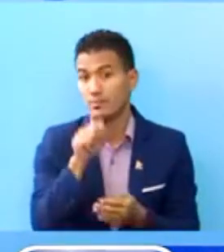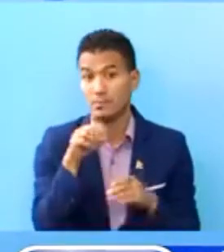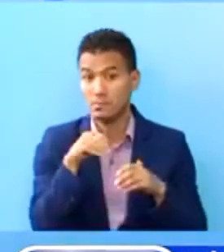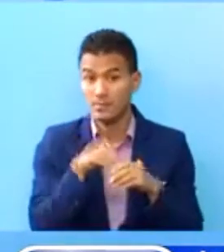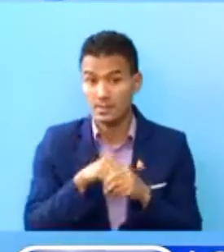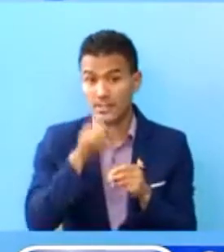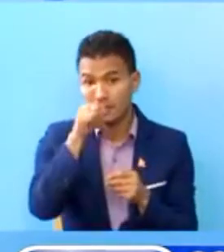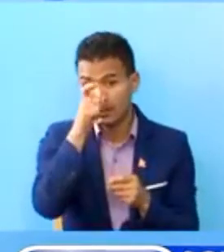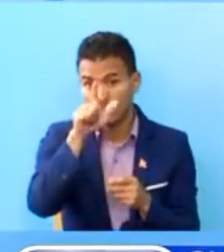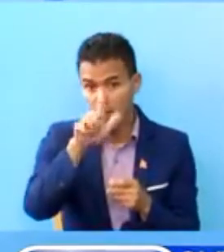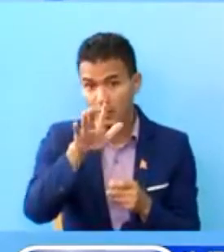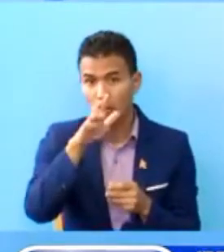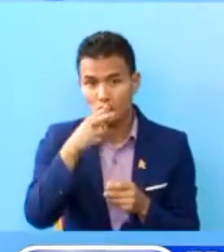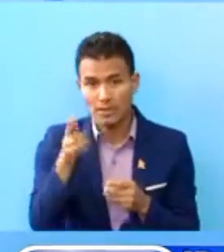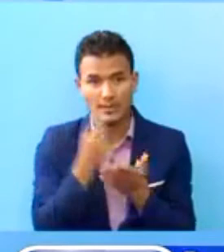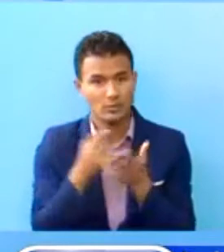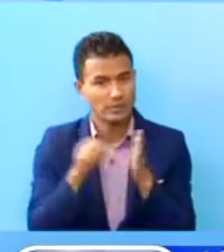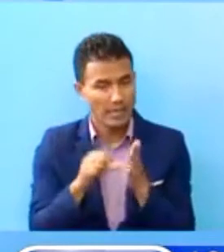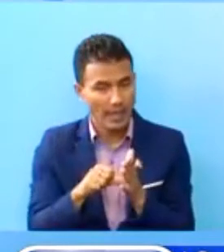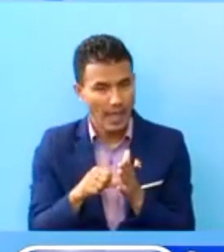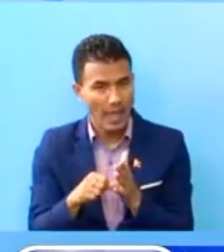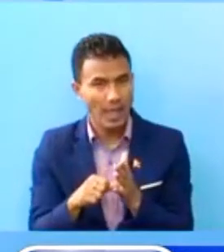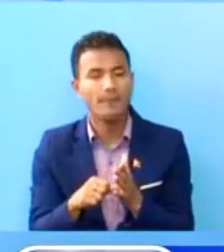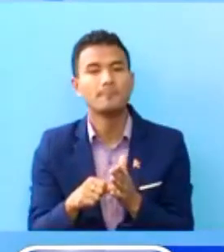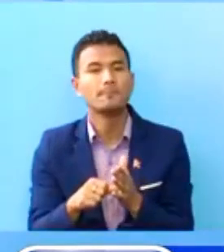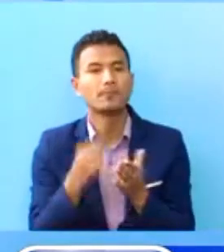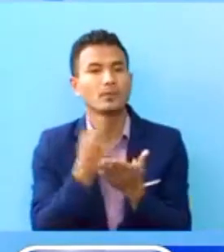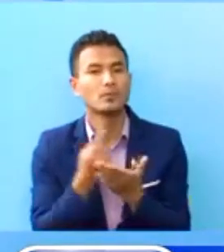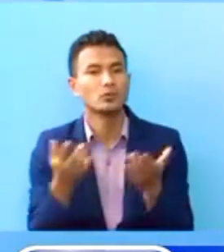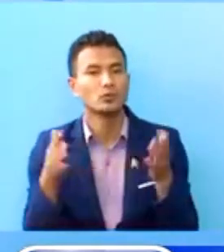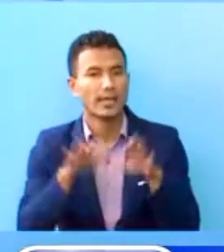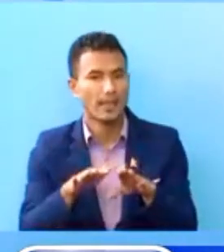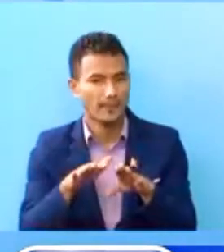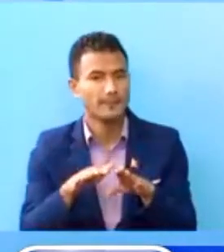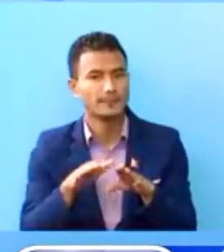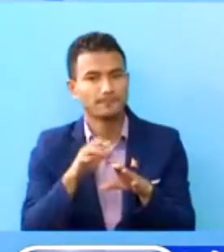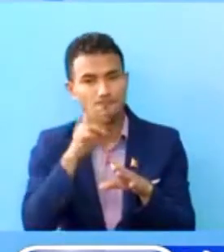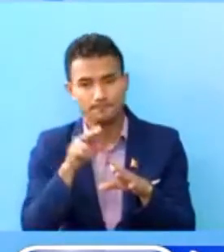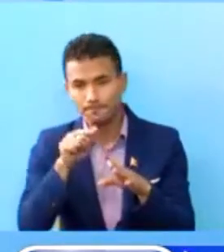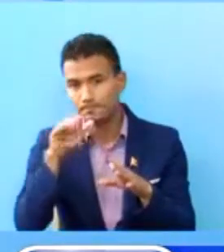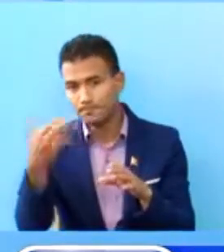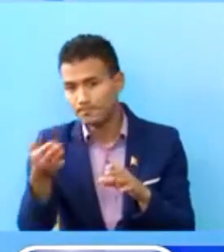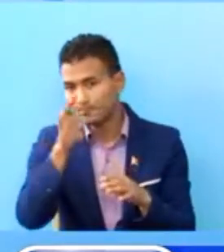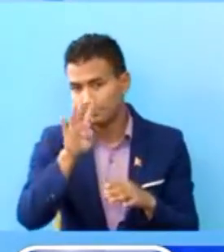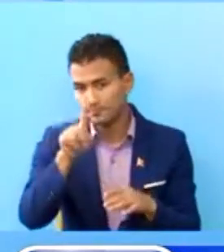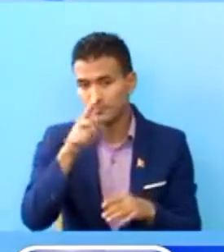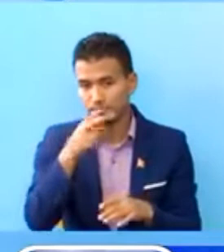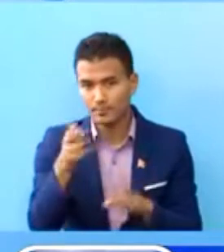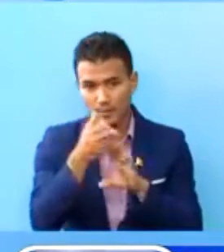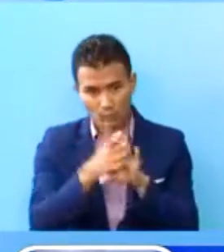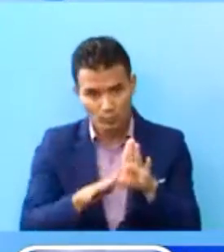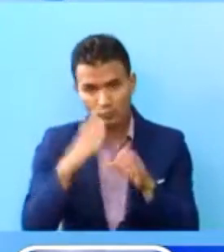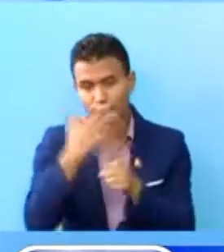त्यसमध्ये 175 काठमाडौँ जिल्लाका उपत्यका मध्येमा र त्यसपछि 41 ललितपुर